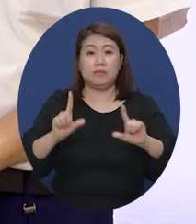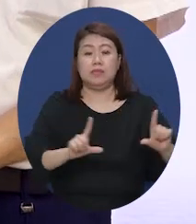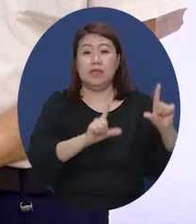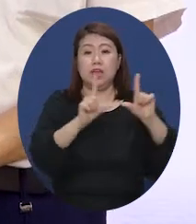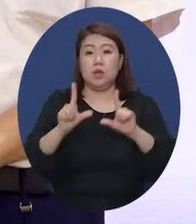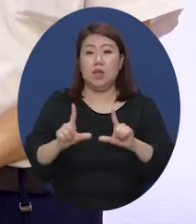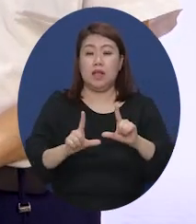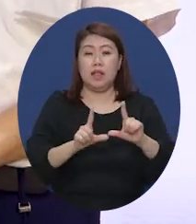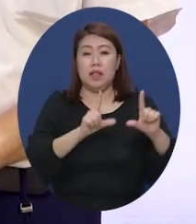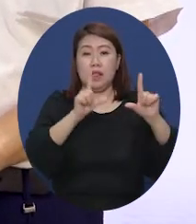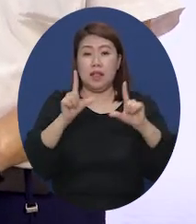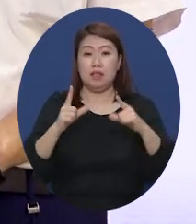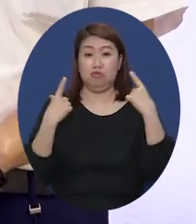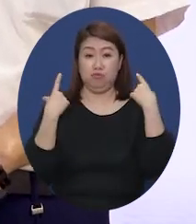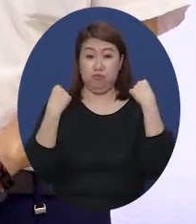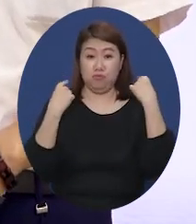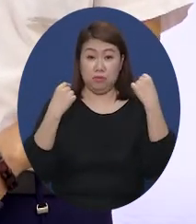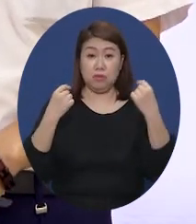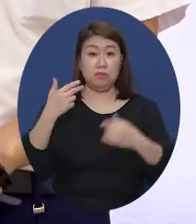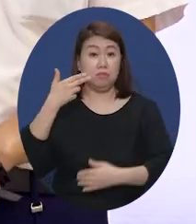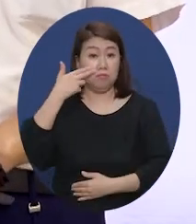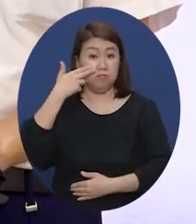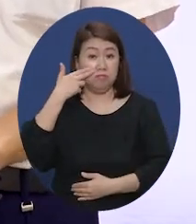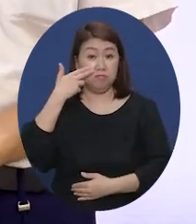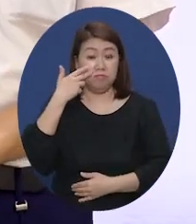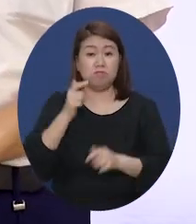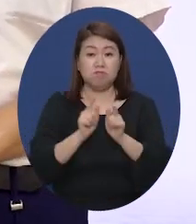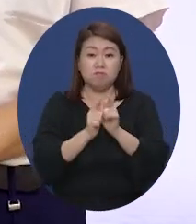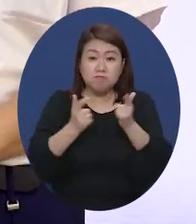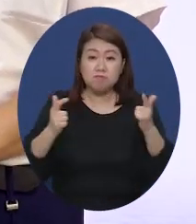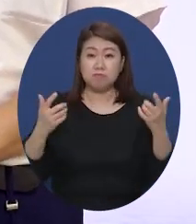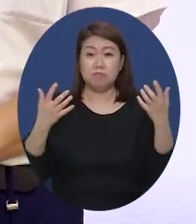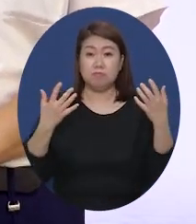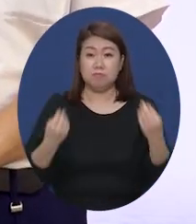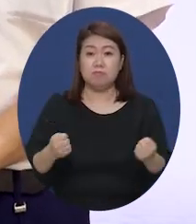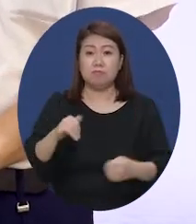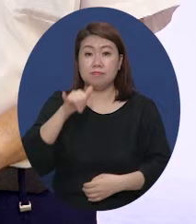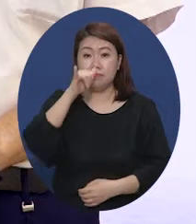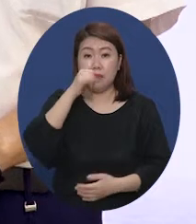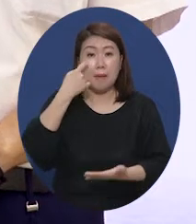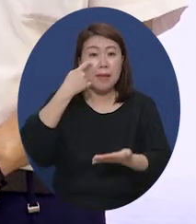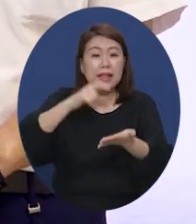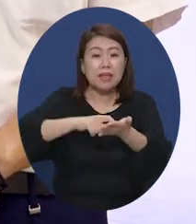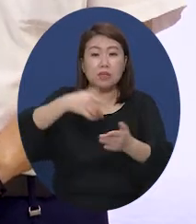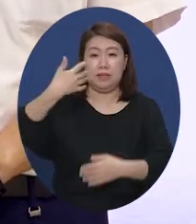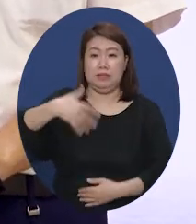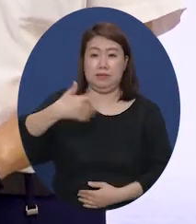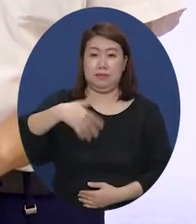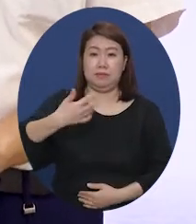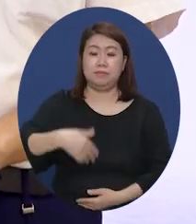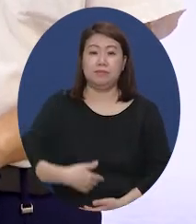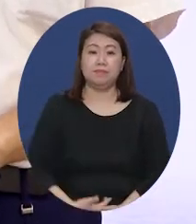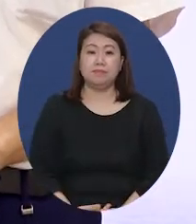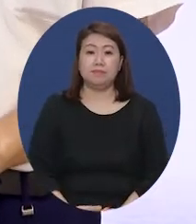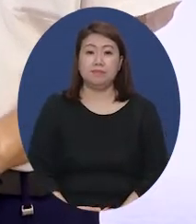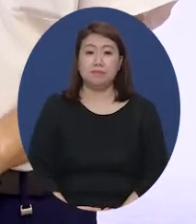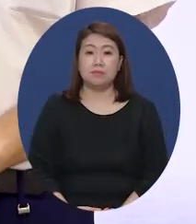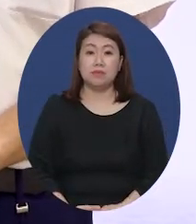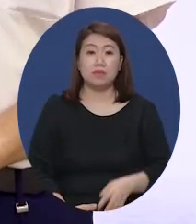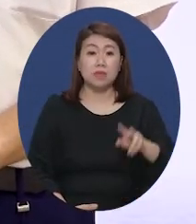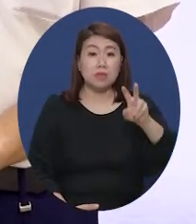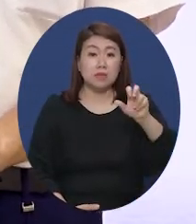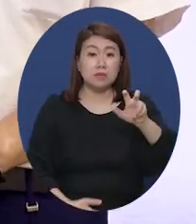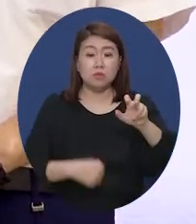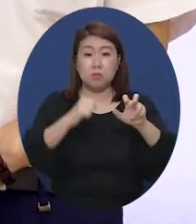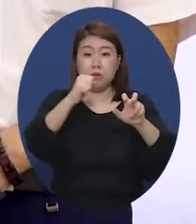시대의 그 생활 양식을 유지하는 인디오들도 아직도 다수가 존재한다고 그런 얘기예요. 아직 발견되지 않은 거죠. 쉽게 말하면.